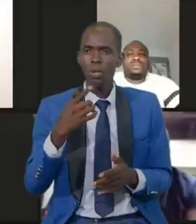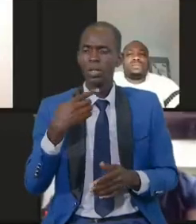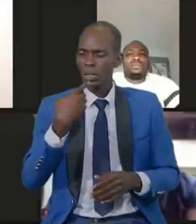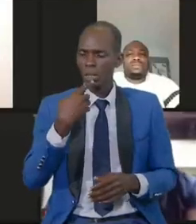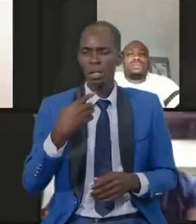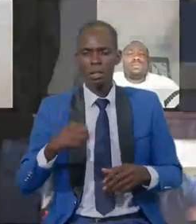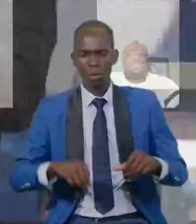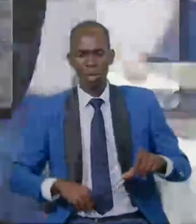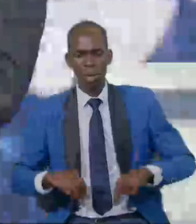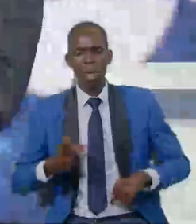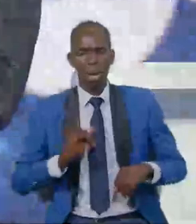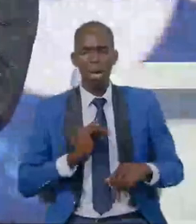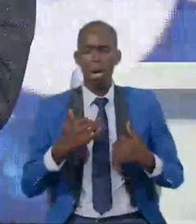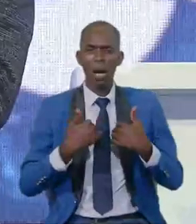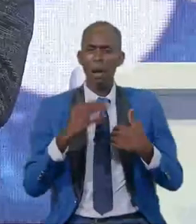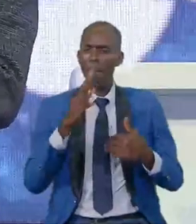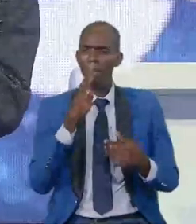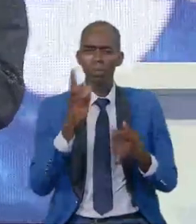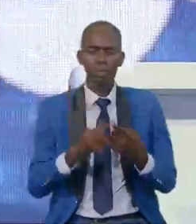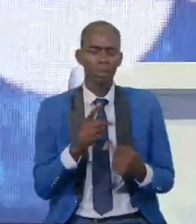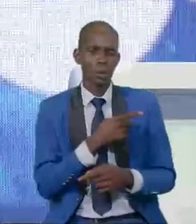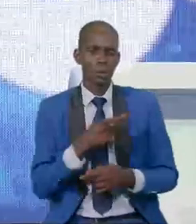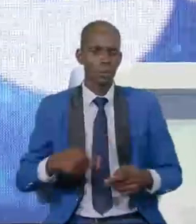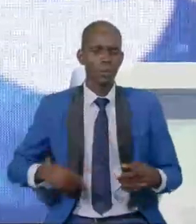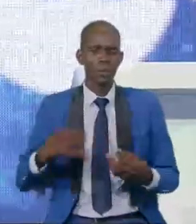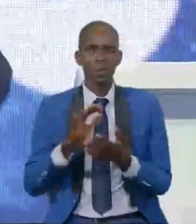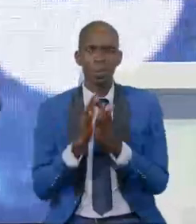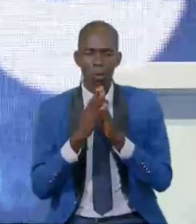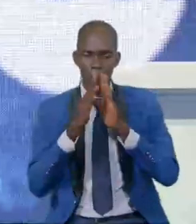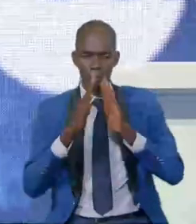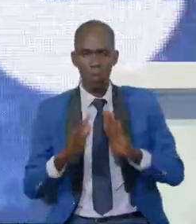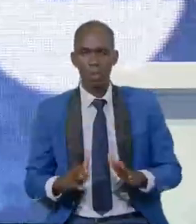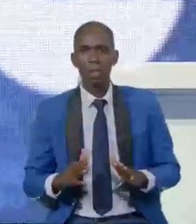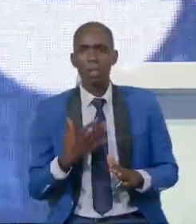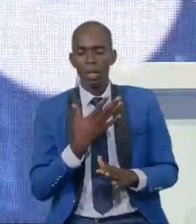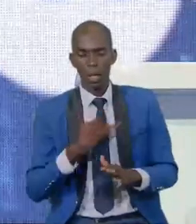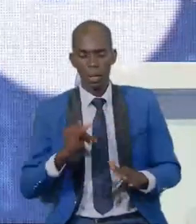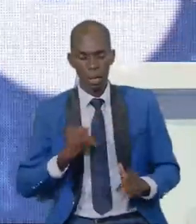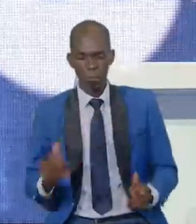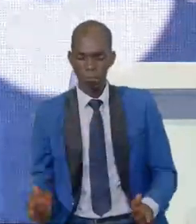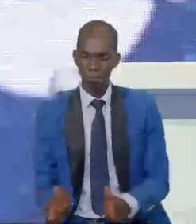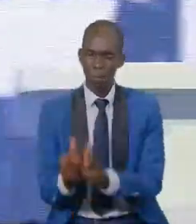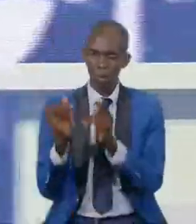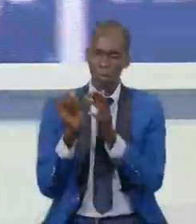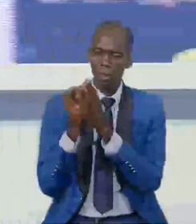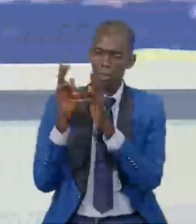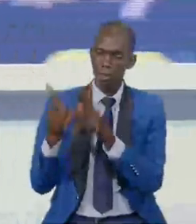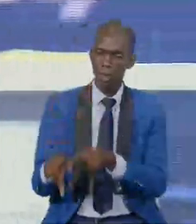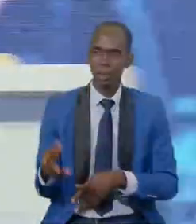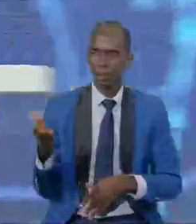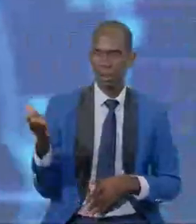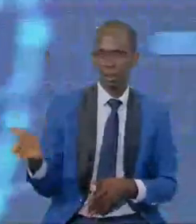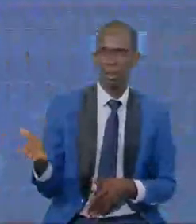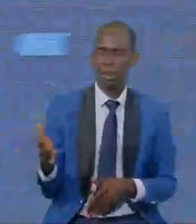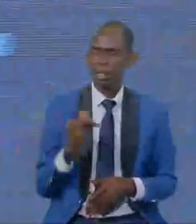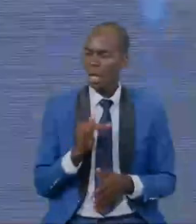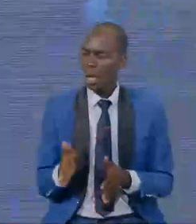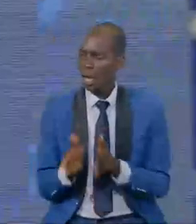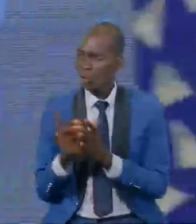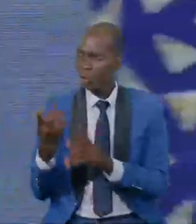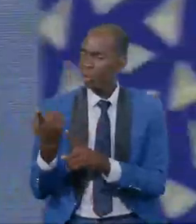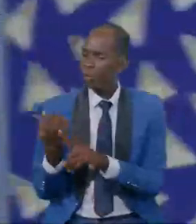Je vois quelqu'un qui dit que lui, là, qu'il a visité le prince de la paix. Et puis, je l'ai croisé comme ça. Je